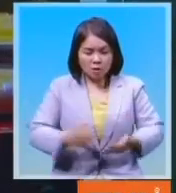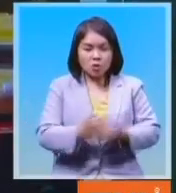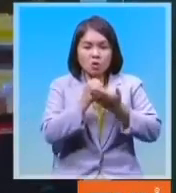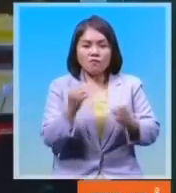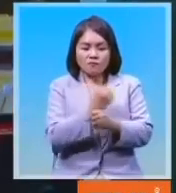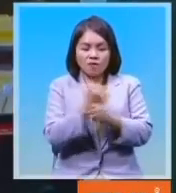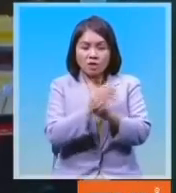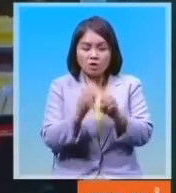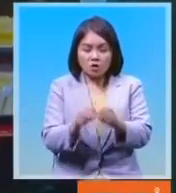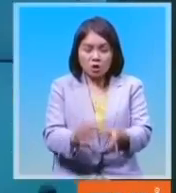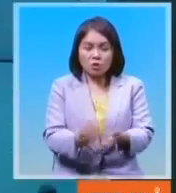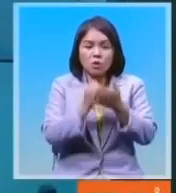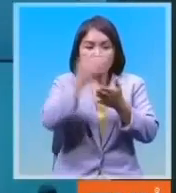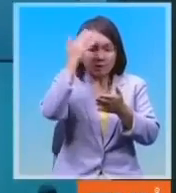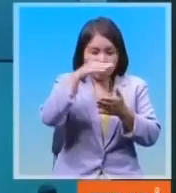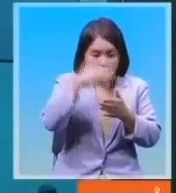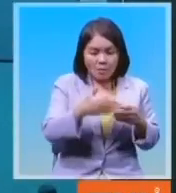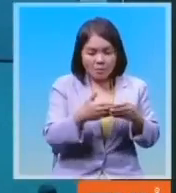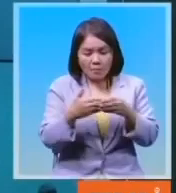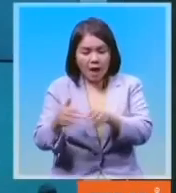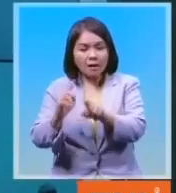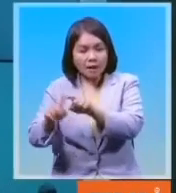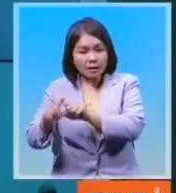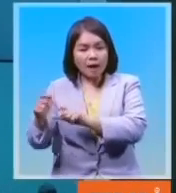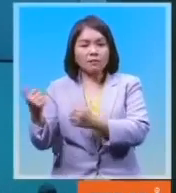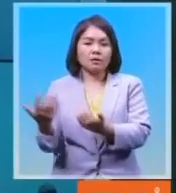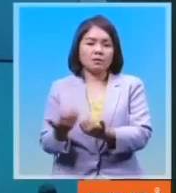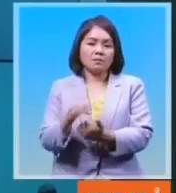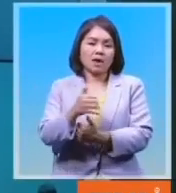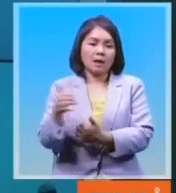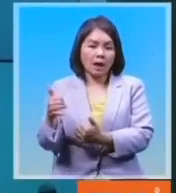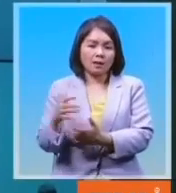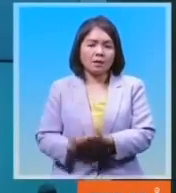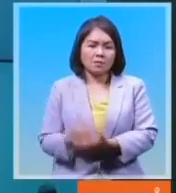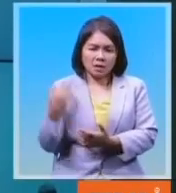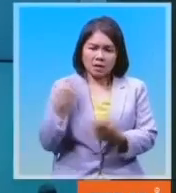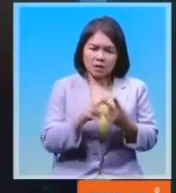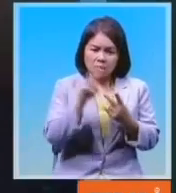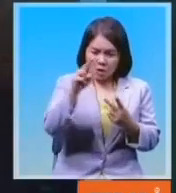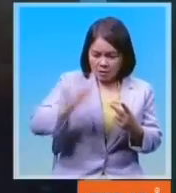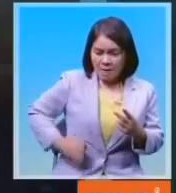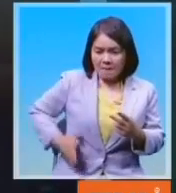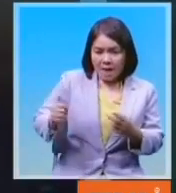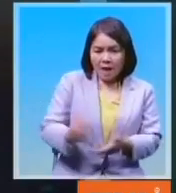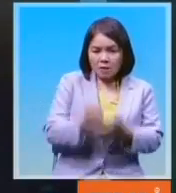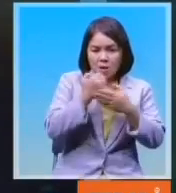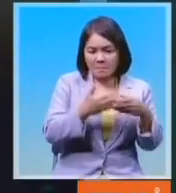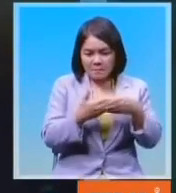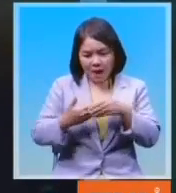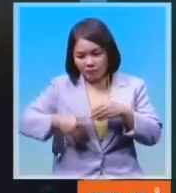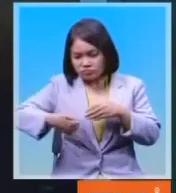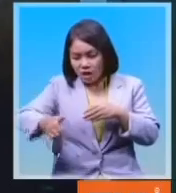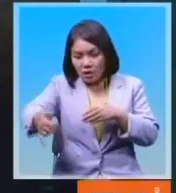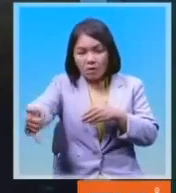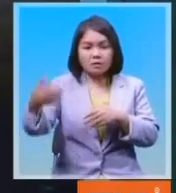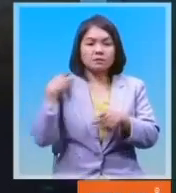ขสำหรับใช้นำทางผู้พิการทางสายตานะคะแล้วอีกอย่างหนึ่งเนี่ยสุนัขนำทางต้องยอมรับว่าไม่ใช่เฉพาะเพีย